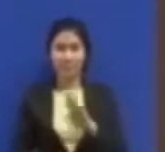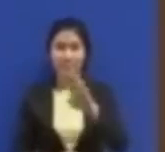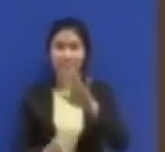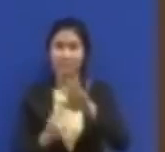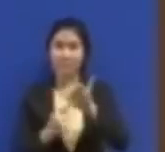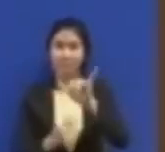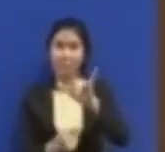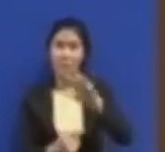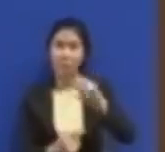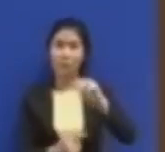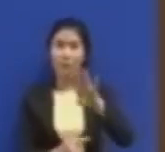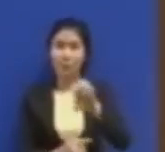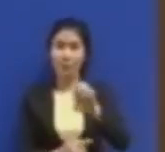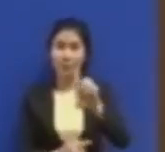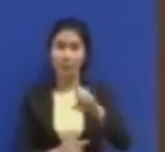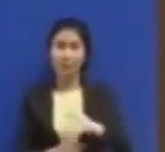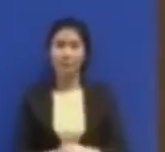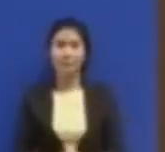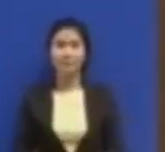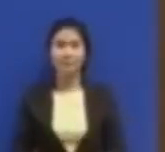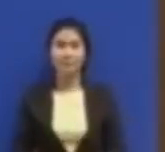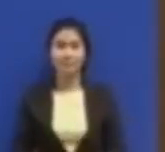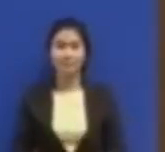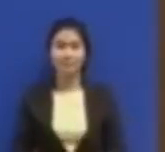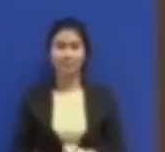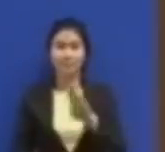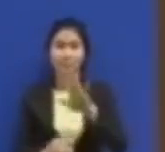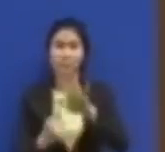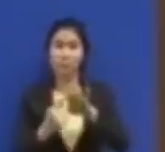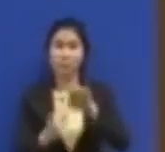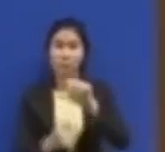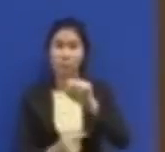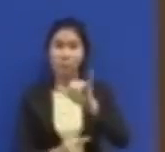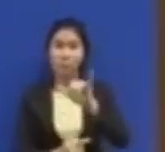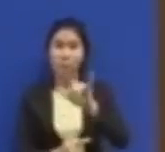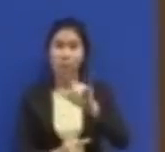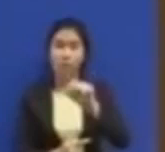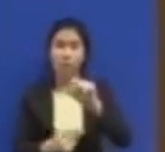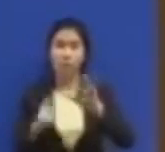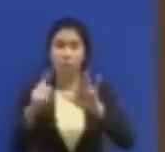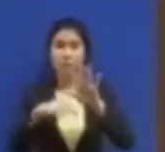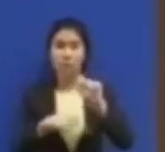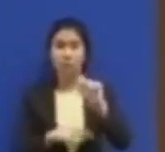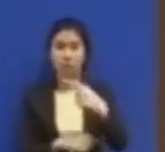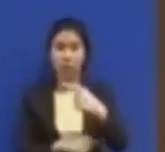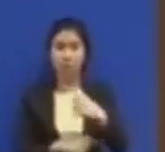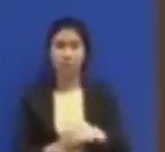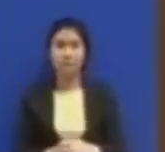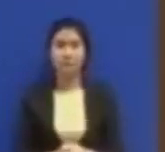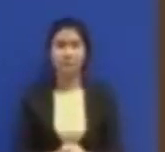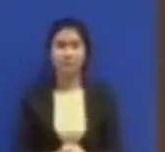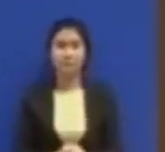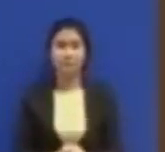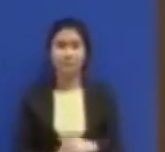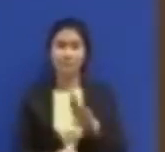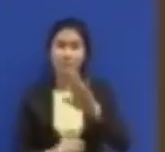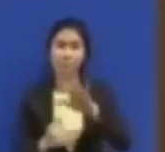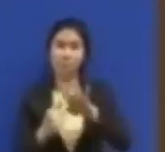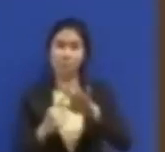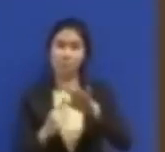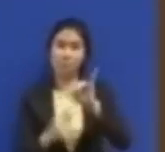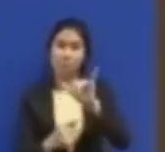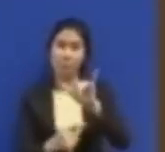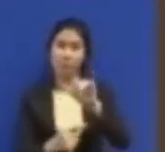คตร94นายบุญส่งไข่เกต95พลเอกบุญสร้างเนียมประดิ